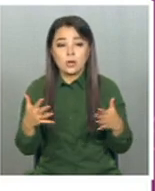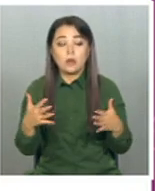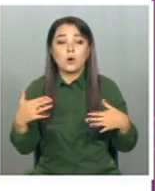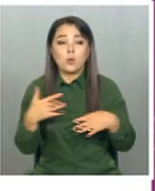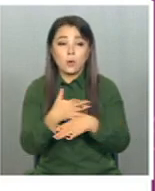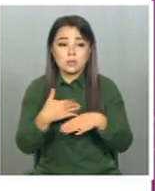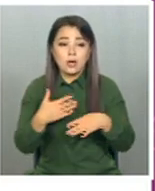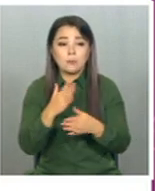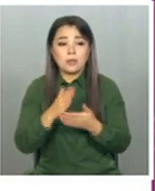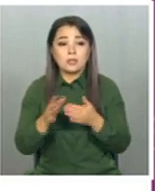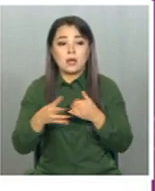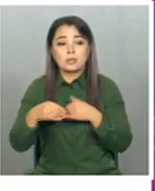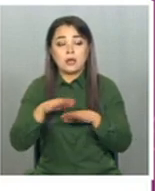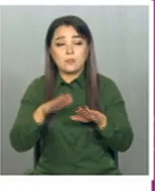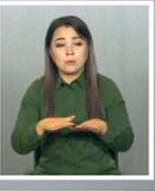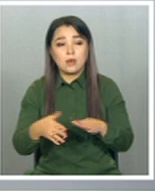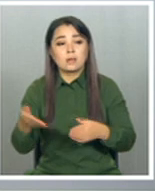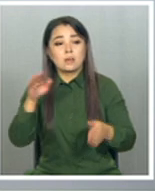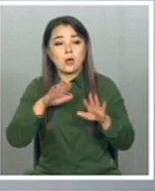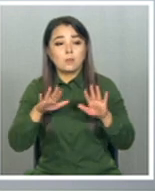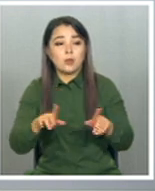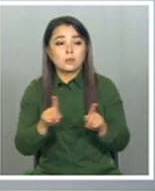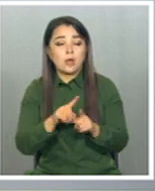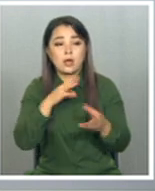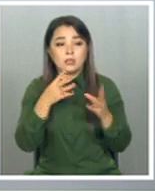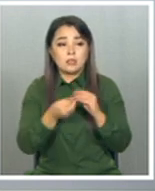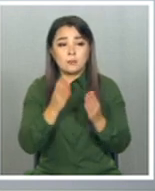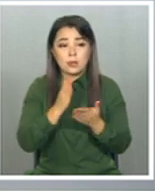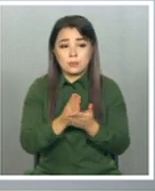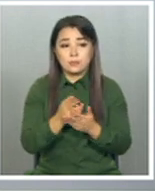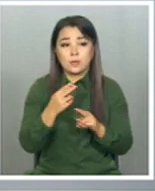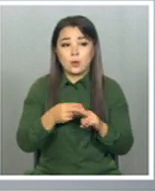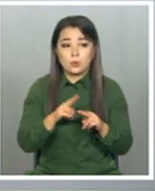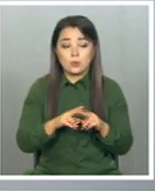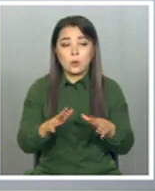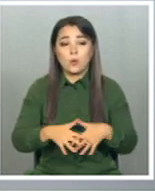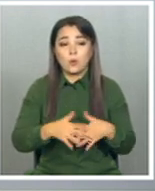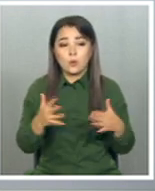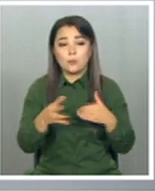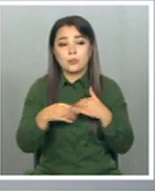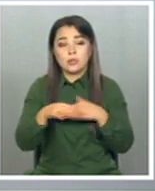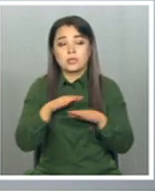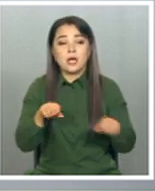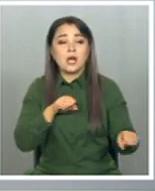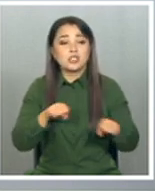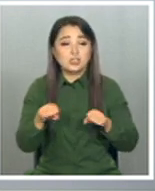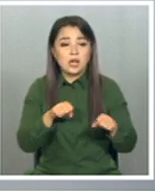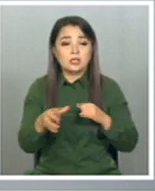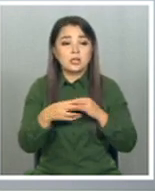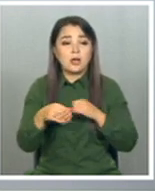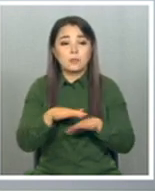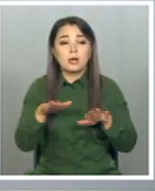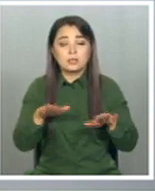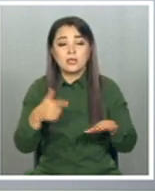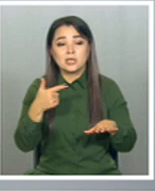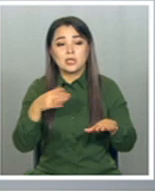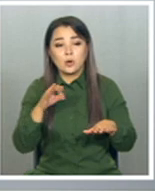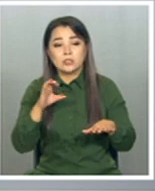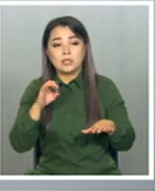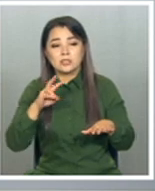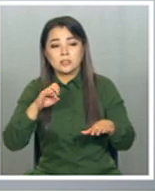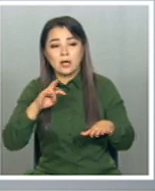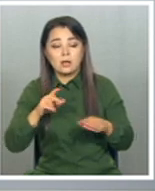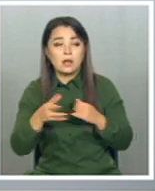қозғалмалы аймақ болғандықтан тау жоталары қалыптасып. Яғни, өте көп жер сілкінетін таулы аймақтарды